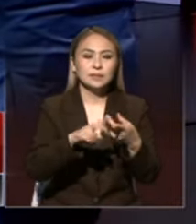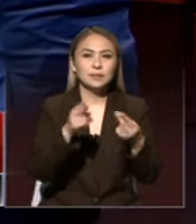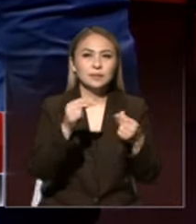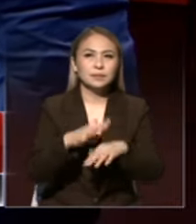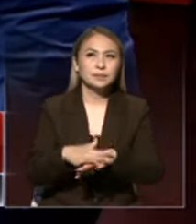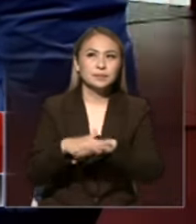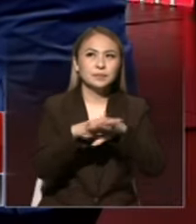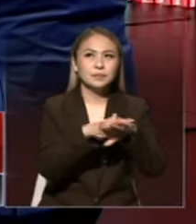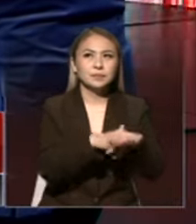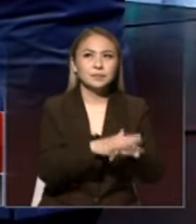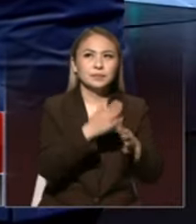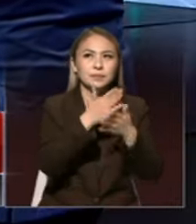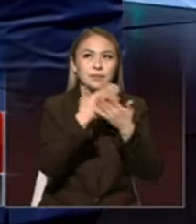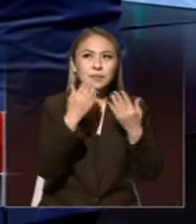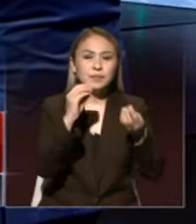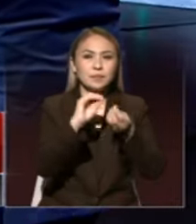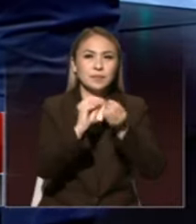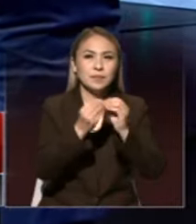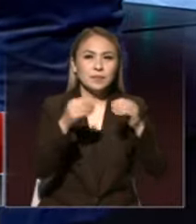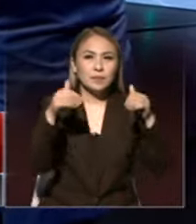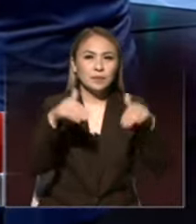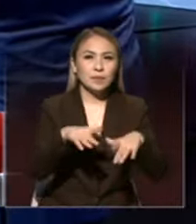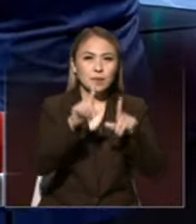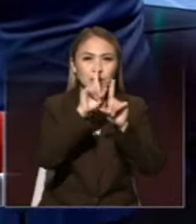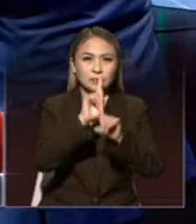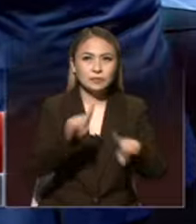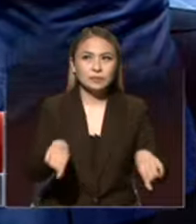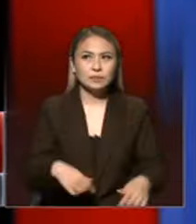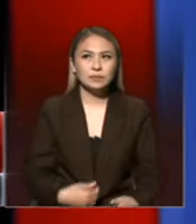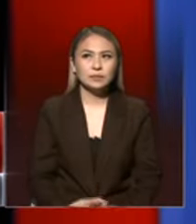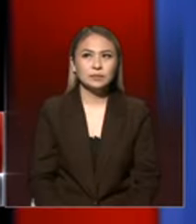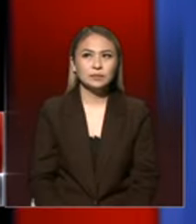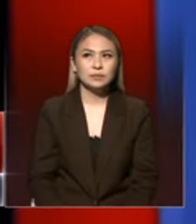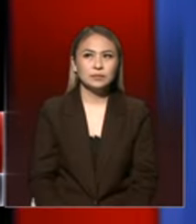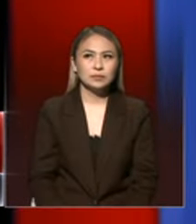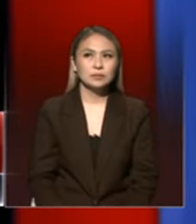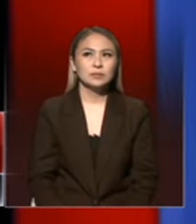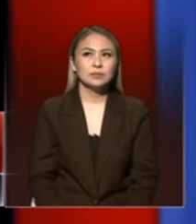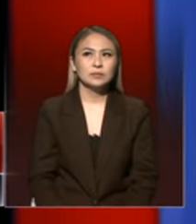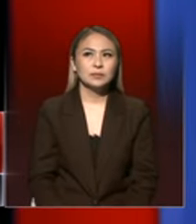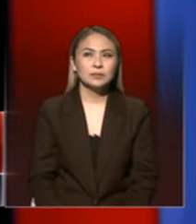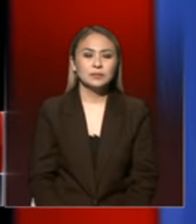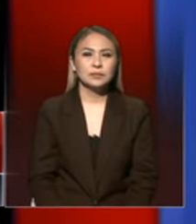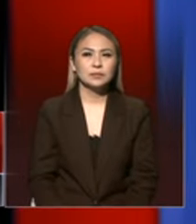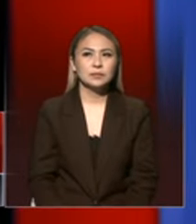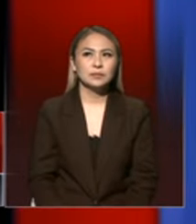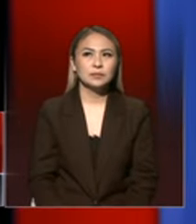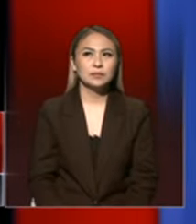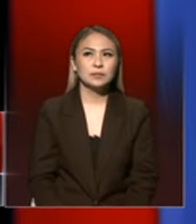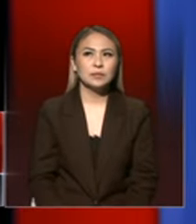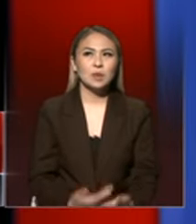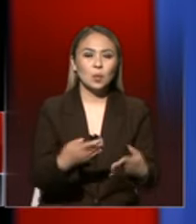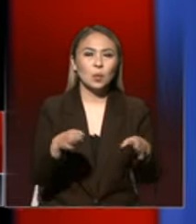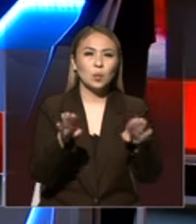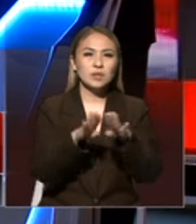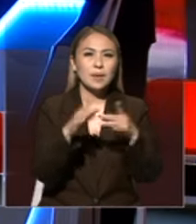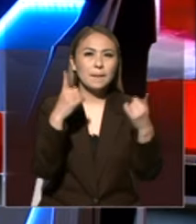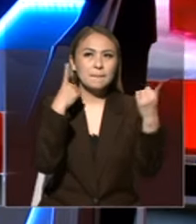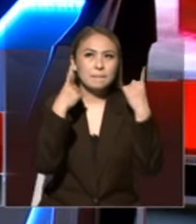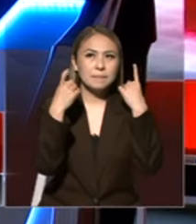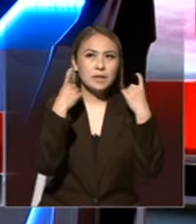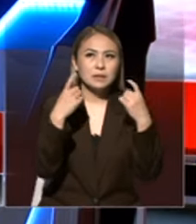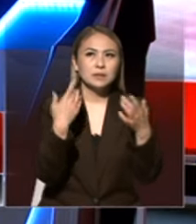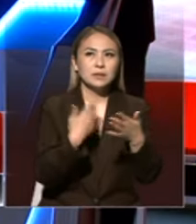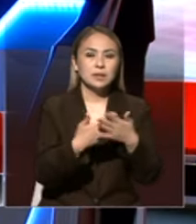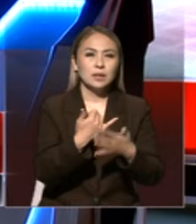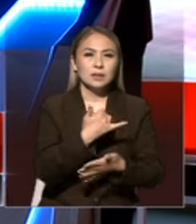Қаржыландыру болмай, енді бұл проблема шешілмейді. Вот, осылай ашық айту керек. Енді қарасы, осындай мәліметтерді, осындай формат.